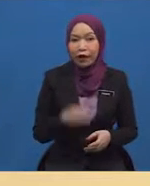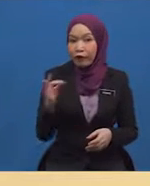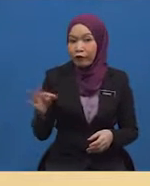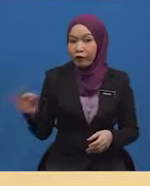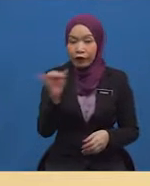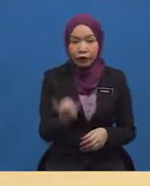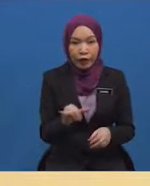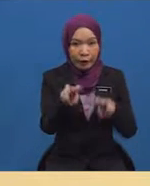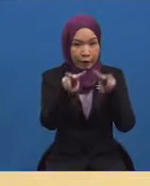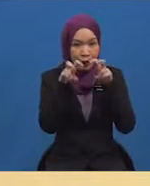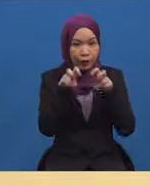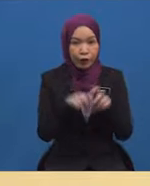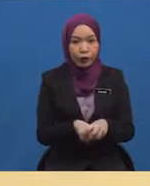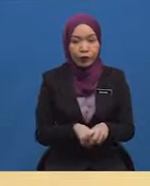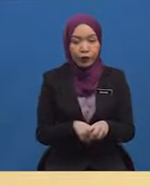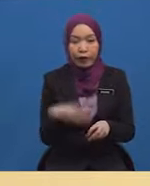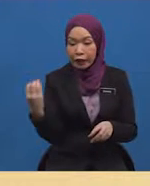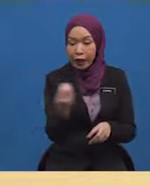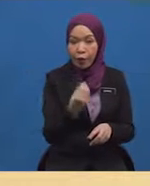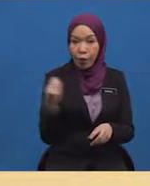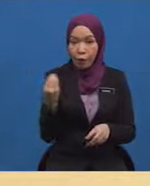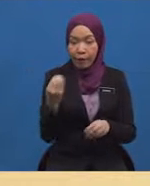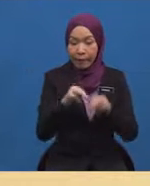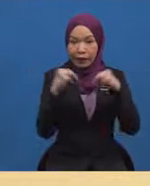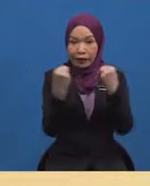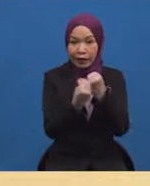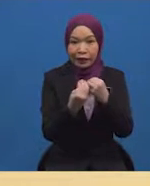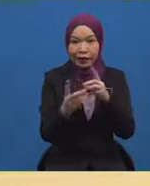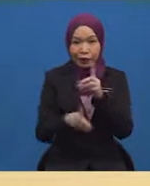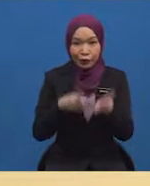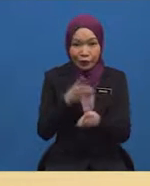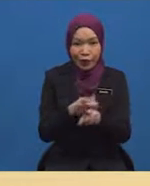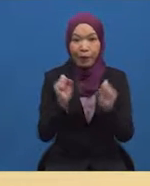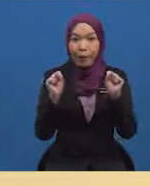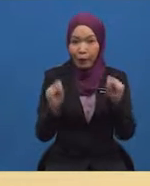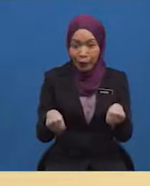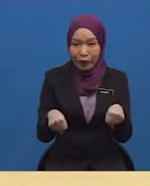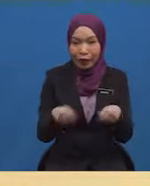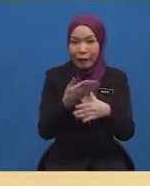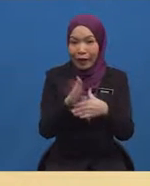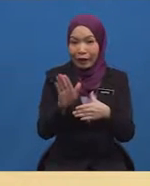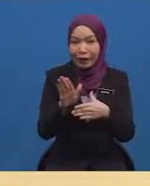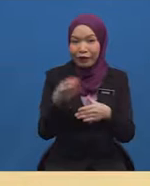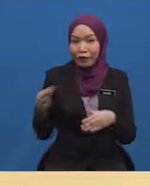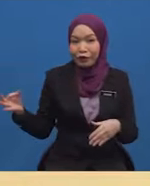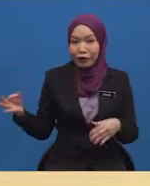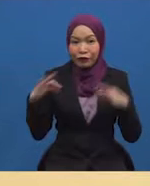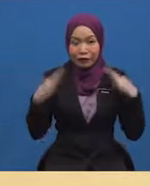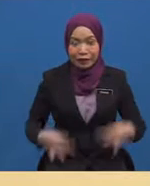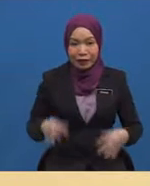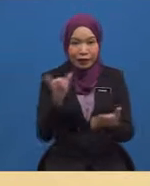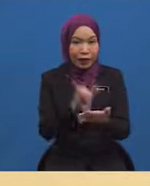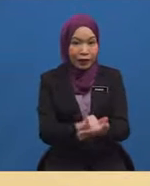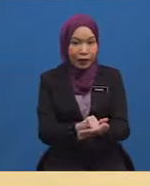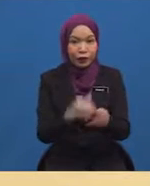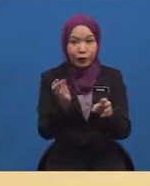yang mempengaruhi taburan penduduk dunia boleh dibahagikan kepada faktor fizikal, iaitu bentuk muka